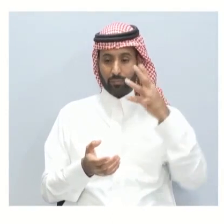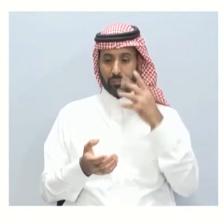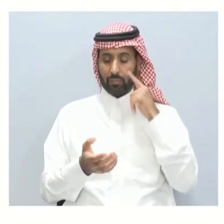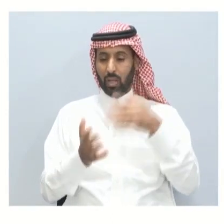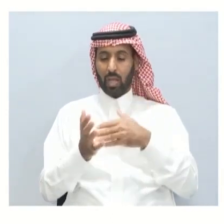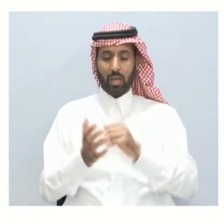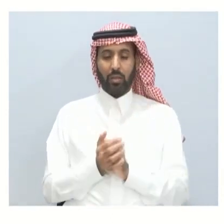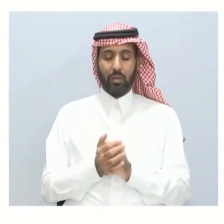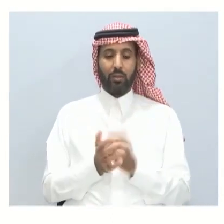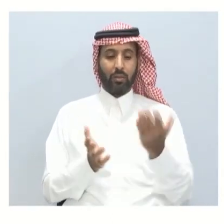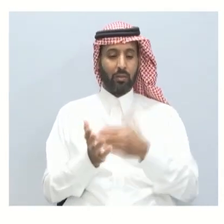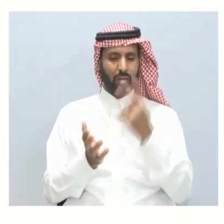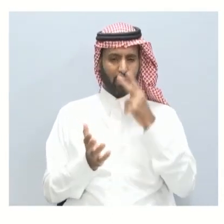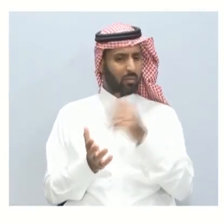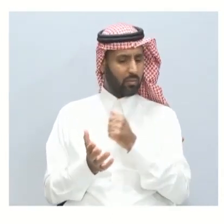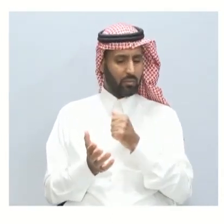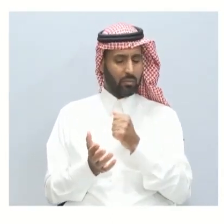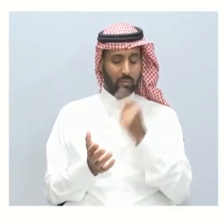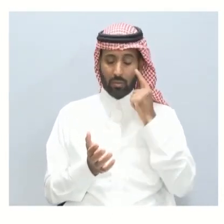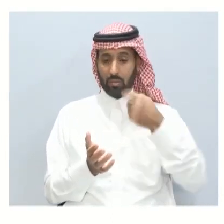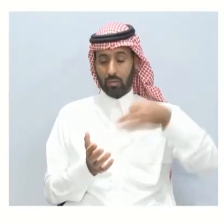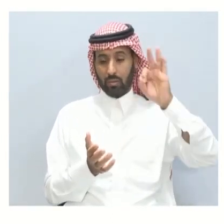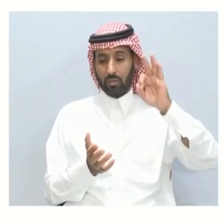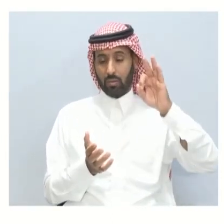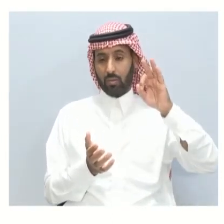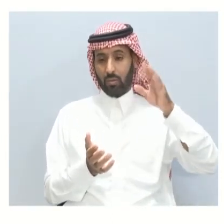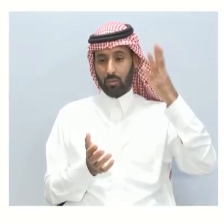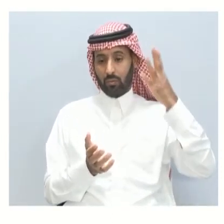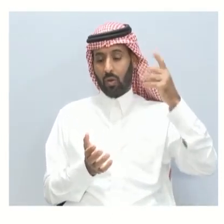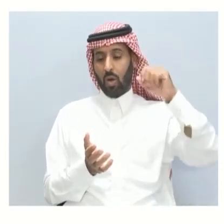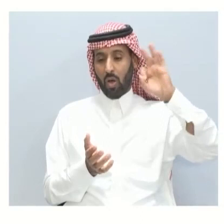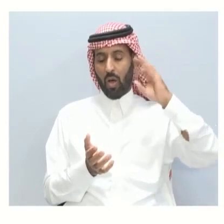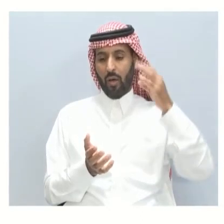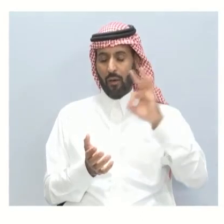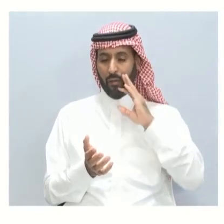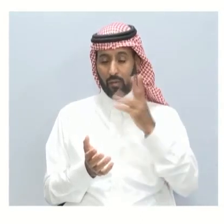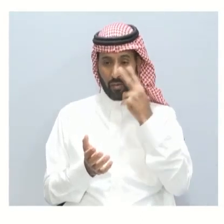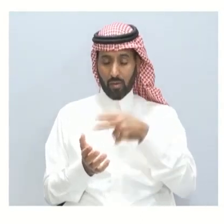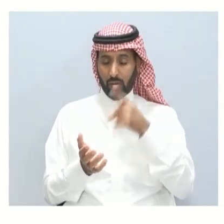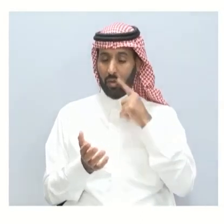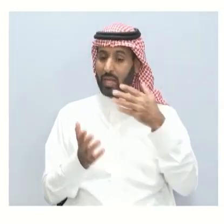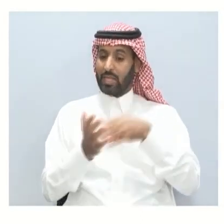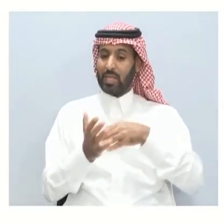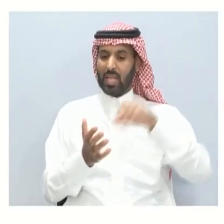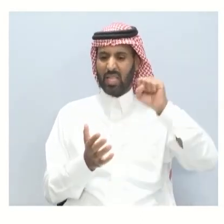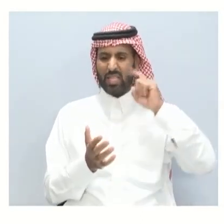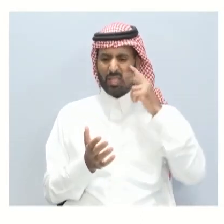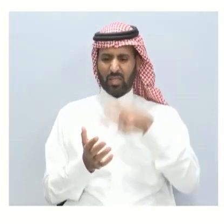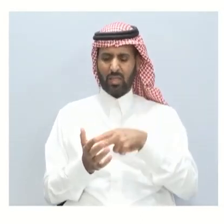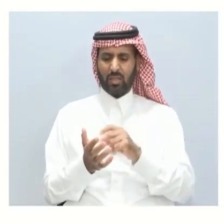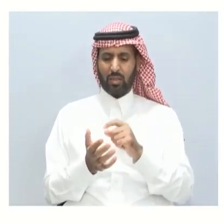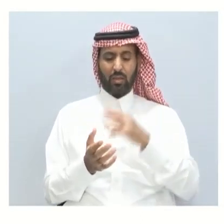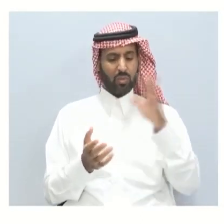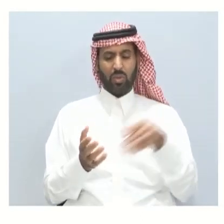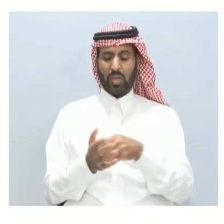الاخير هنا كذلك لا انظر الى الفور اف 5 دي فقط انظر للمستوى الاخير ونلاحظ